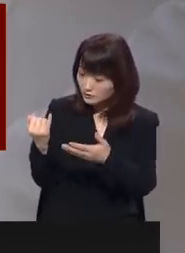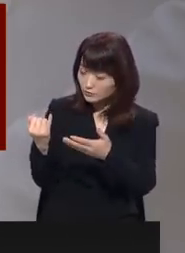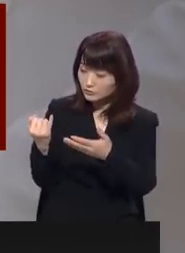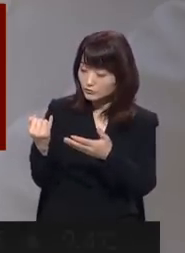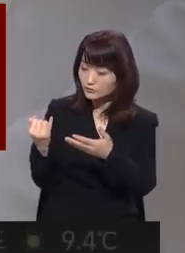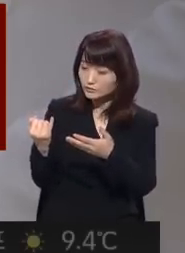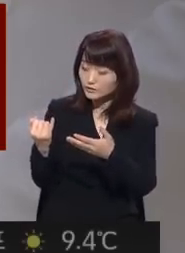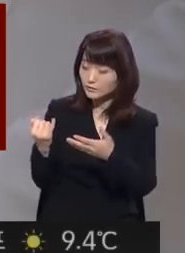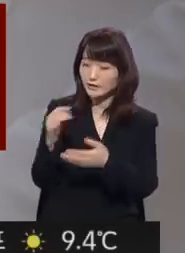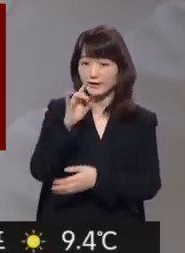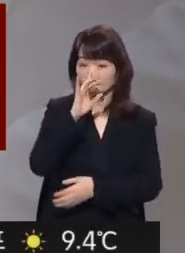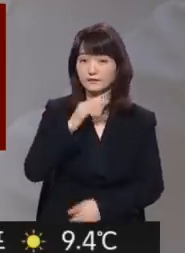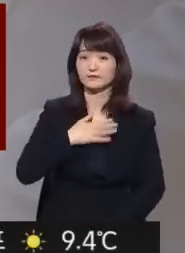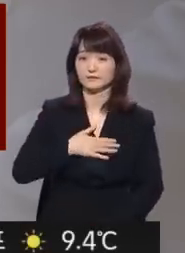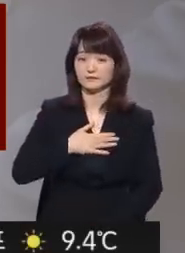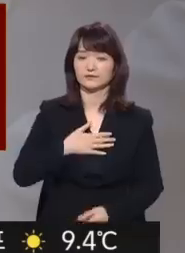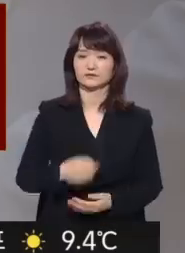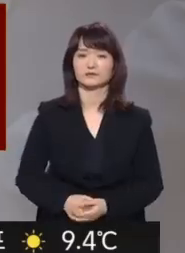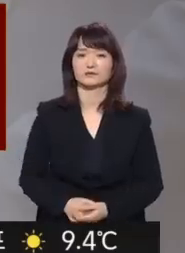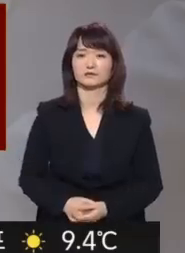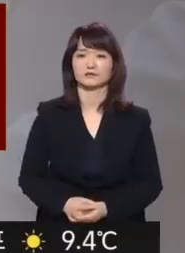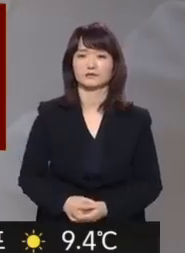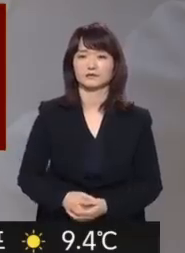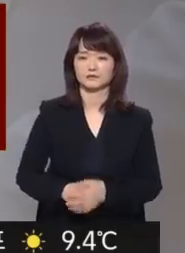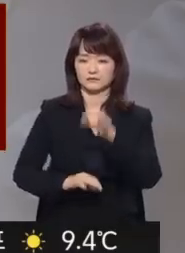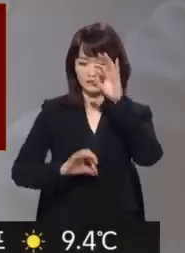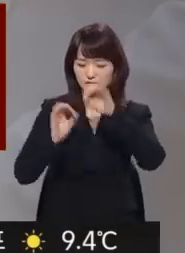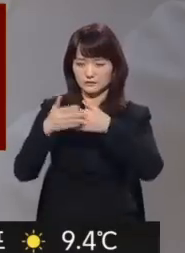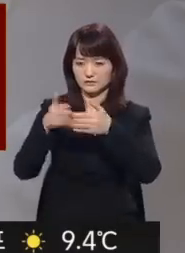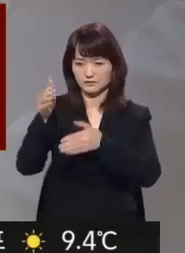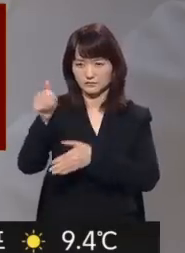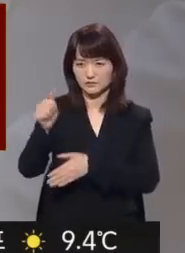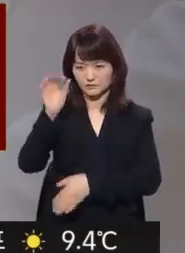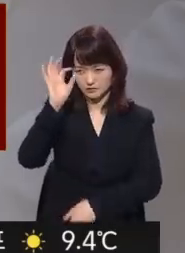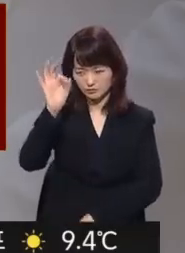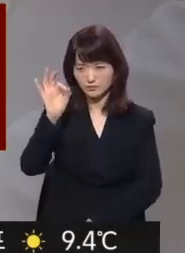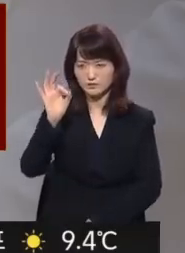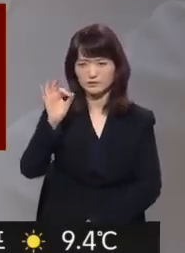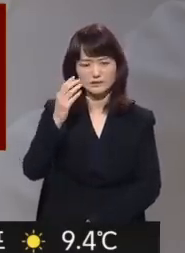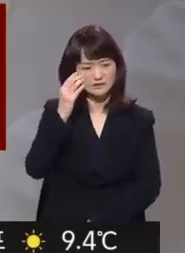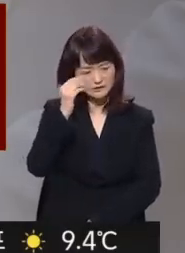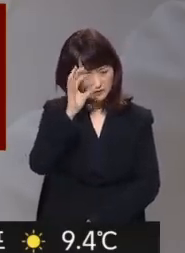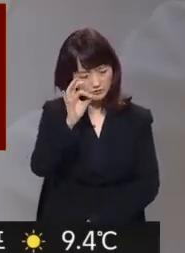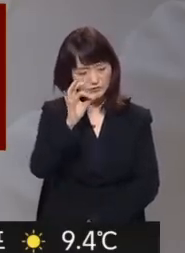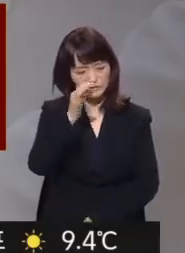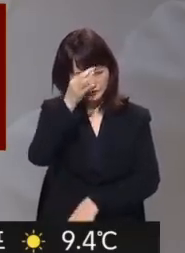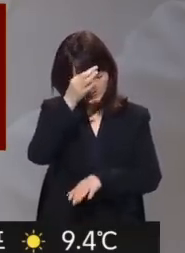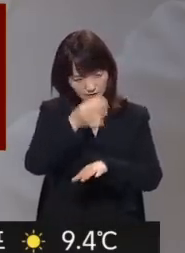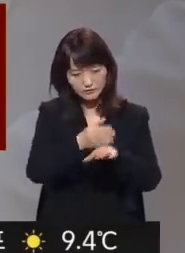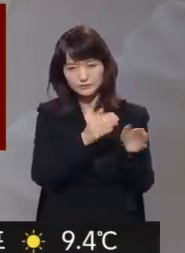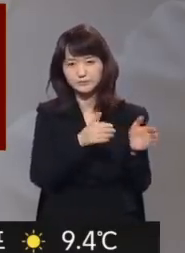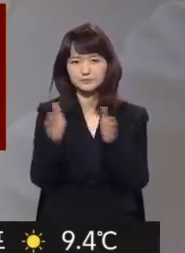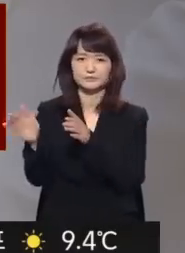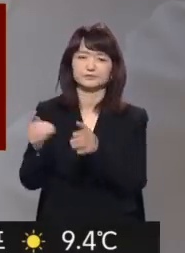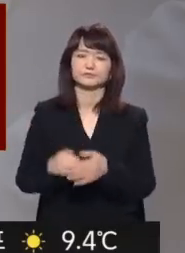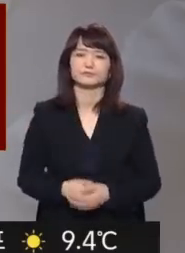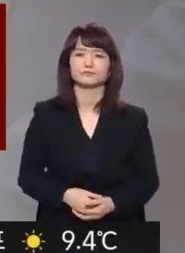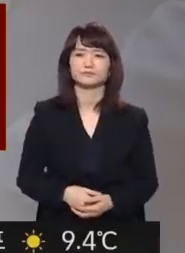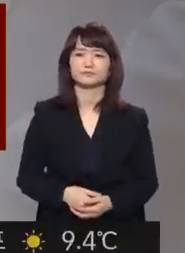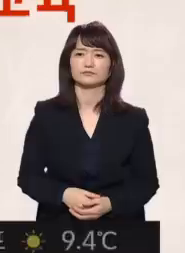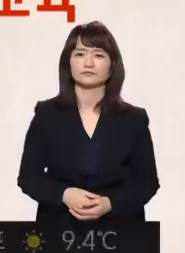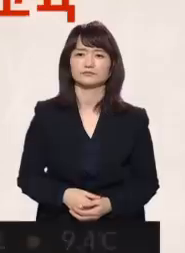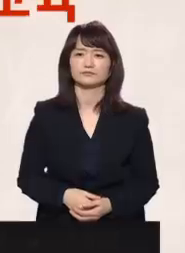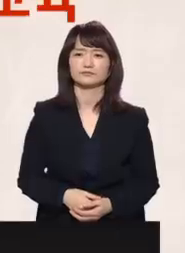아는데 꼭 사건 반장 안보고 이상한 거 보니까 이런 죄송합니다 자 팀장님 뭐가 됐든